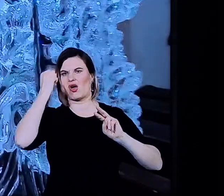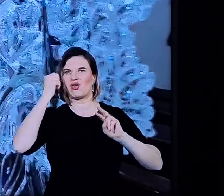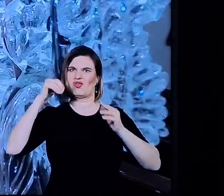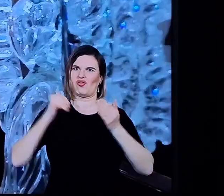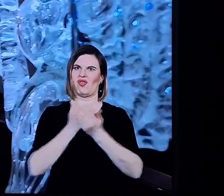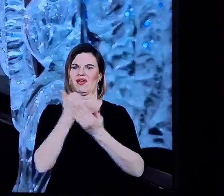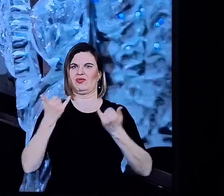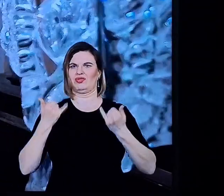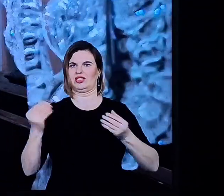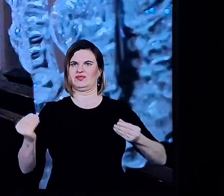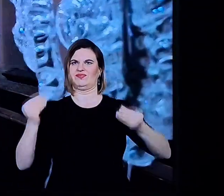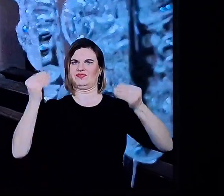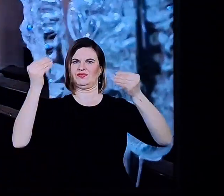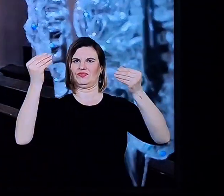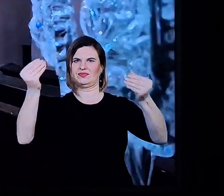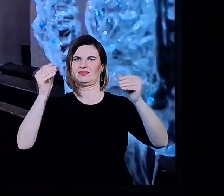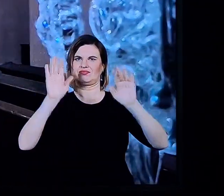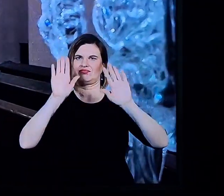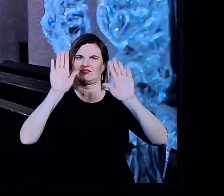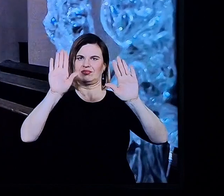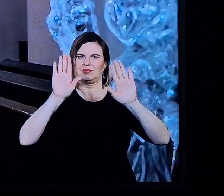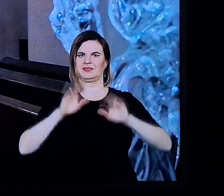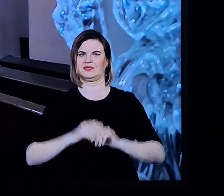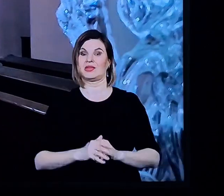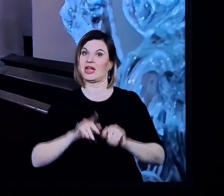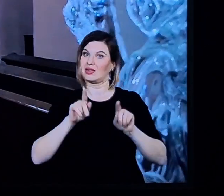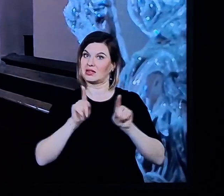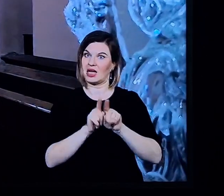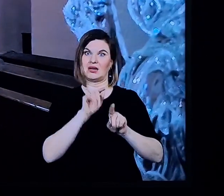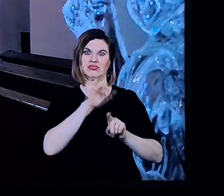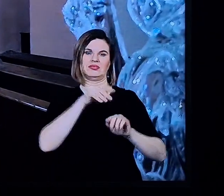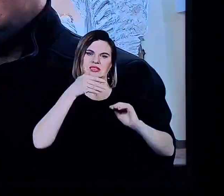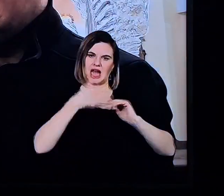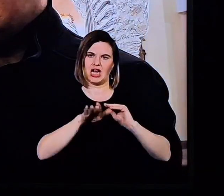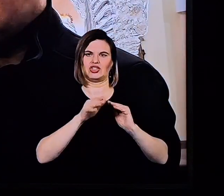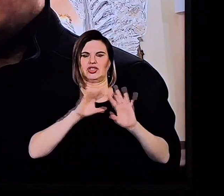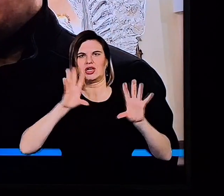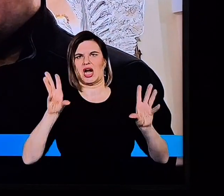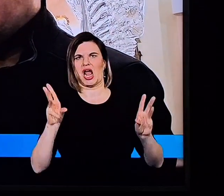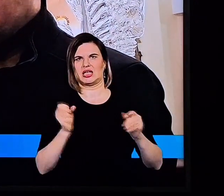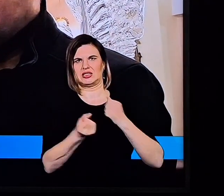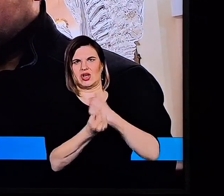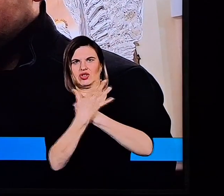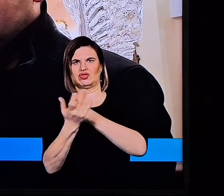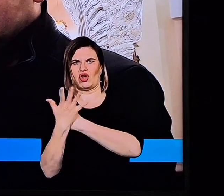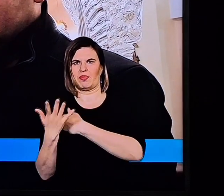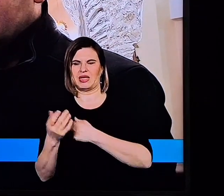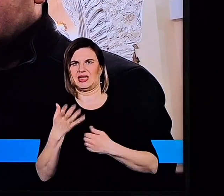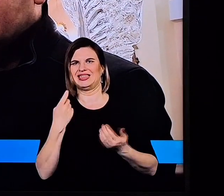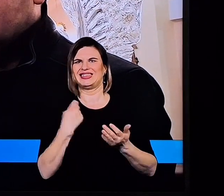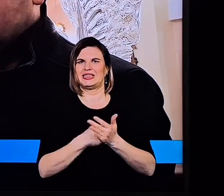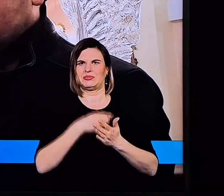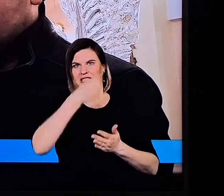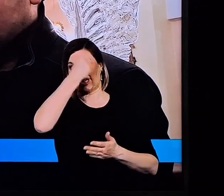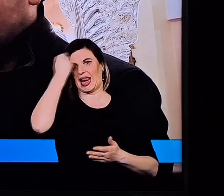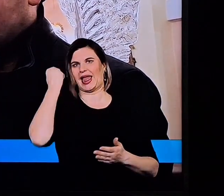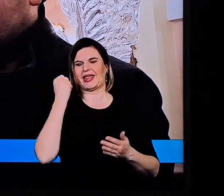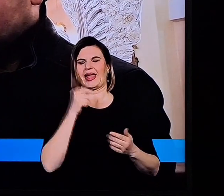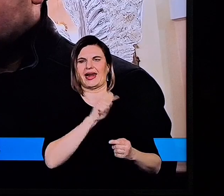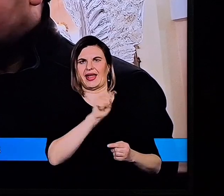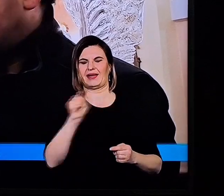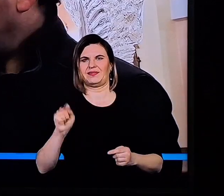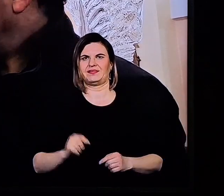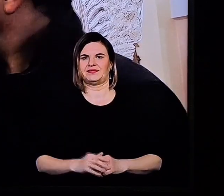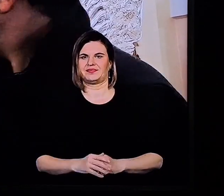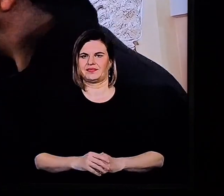desítky uměleckých děl od slavných sklářů. Ten příběh je neuvěřitelný a stal se 31. srpna loňského roku, kdy jsem vlastně